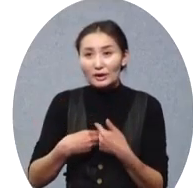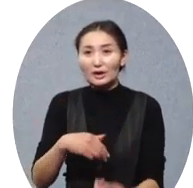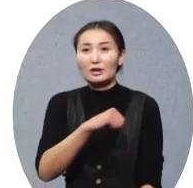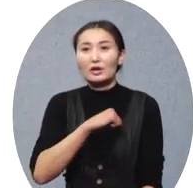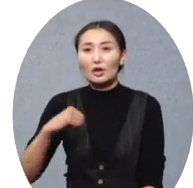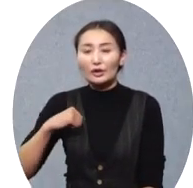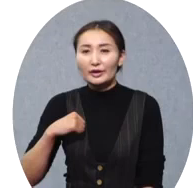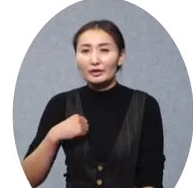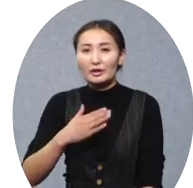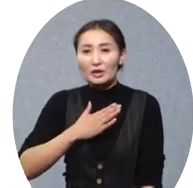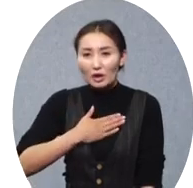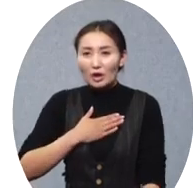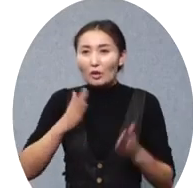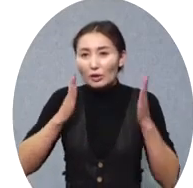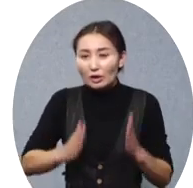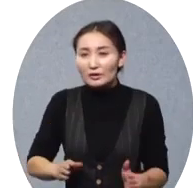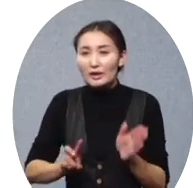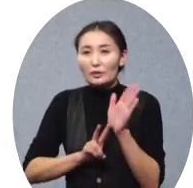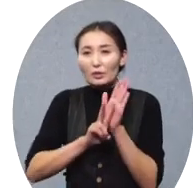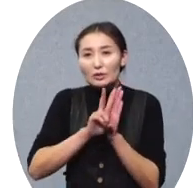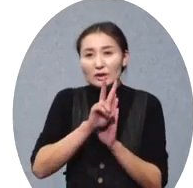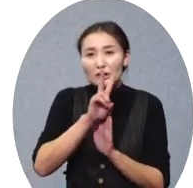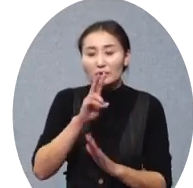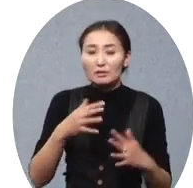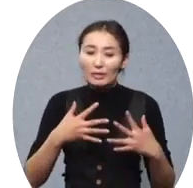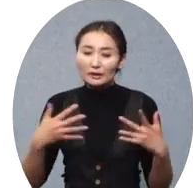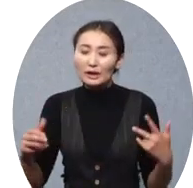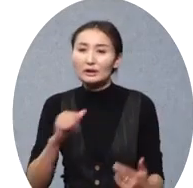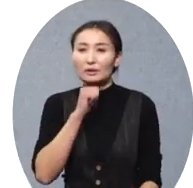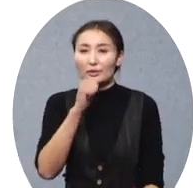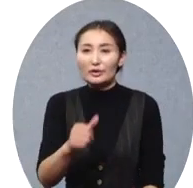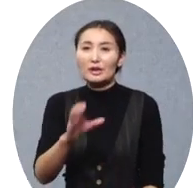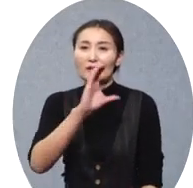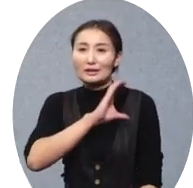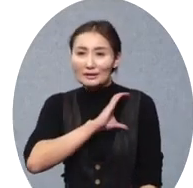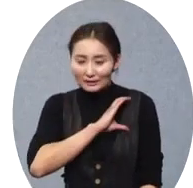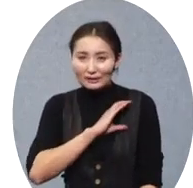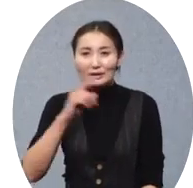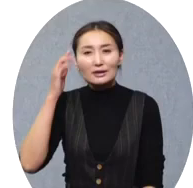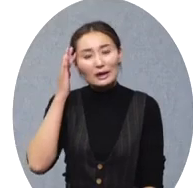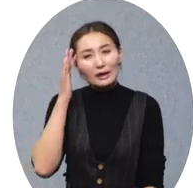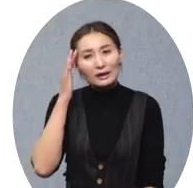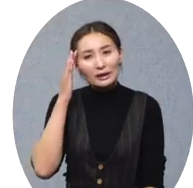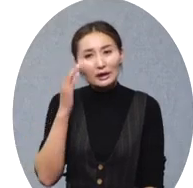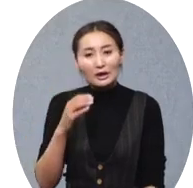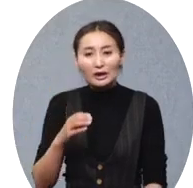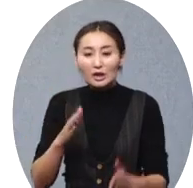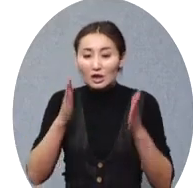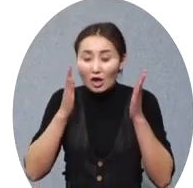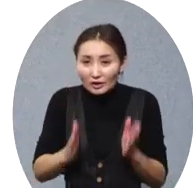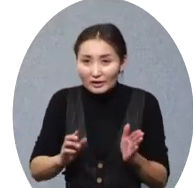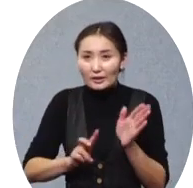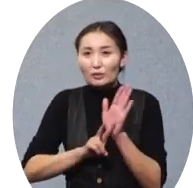за өөрингөө одоо ийм хувийн орон зайг үүсгэх, зөвхөн одоо материалог бус сэтгэл санааны хувьд одоо ийм хувийн орон зайг